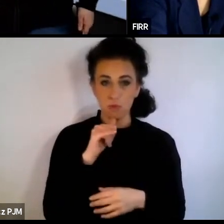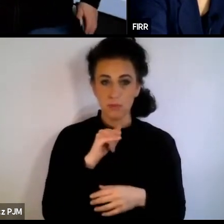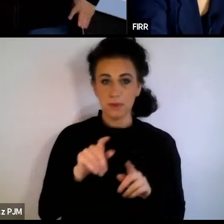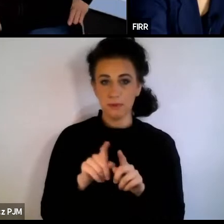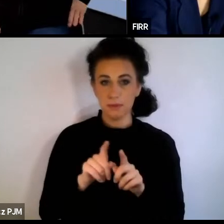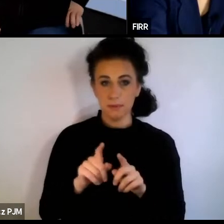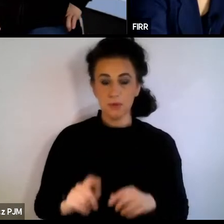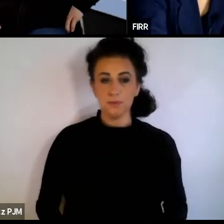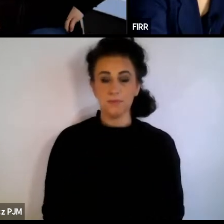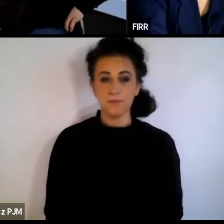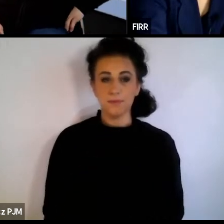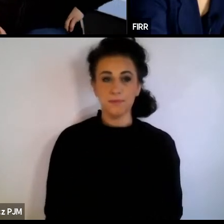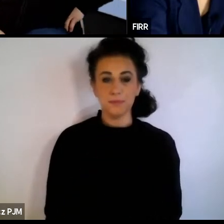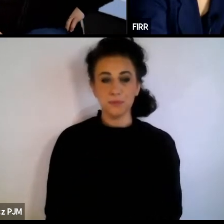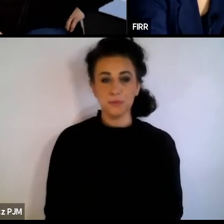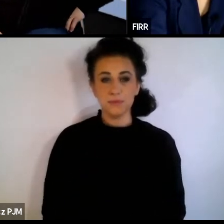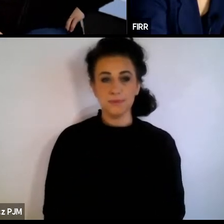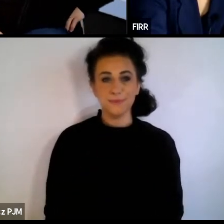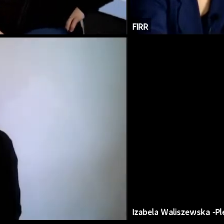Jaka pogoda w Krakowie?